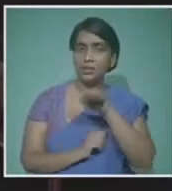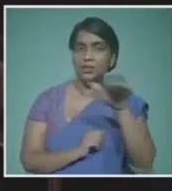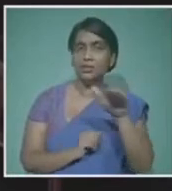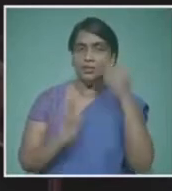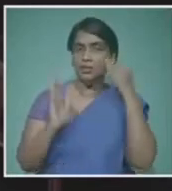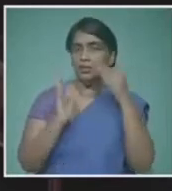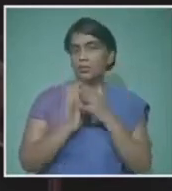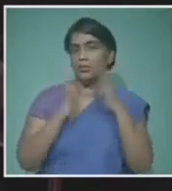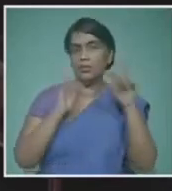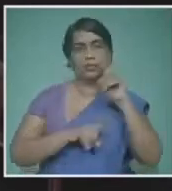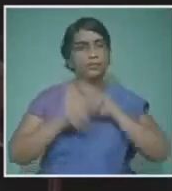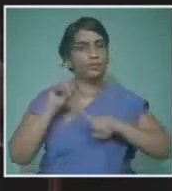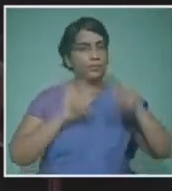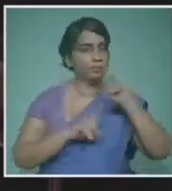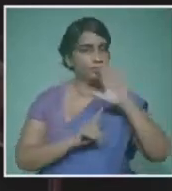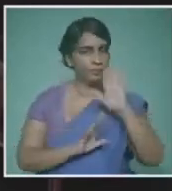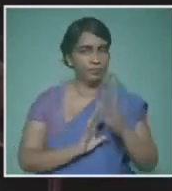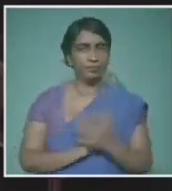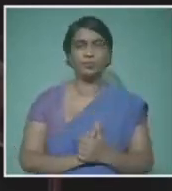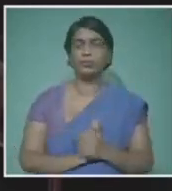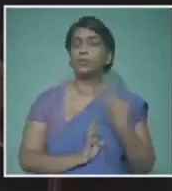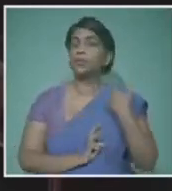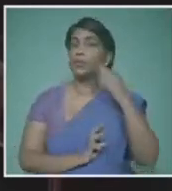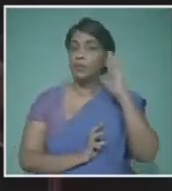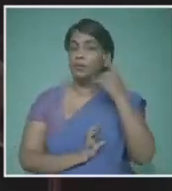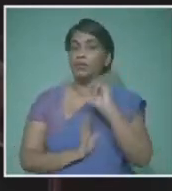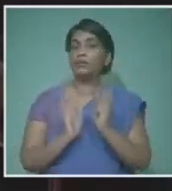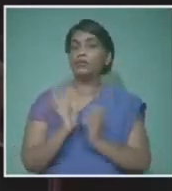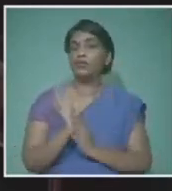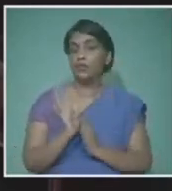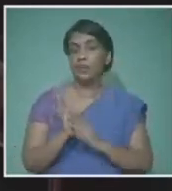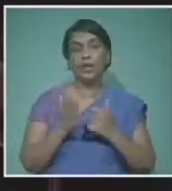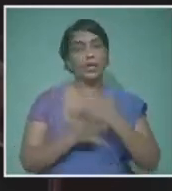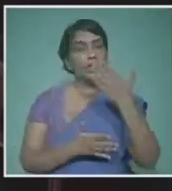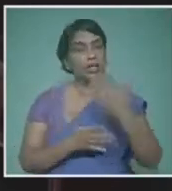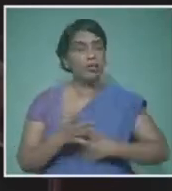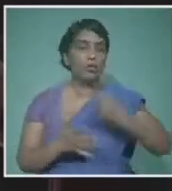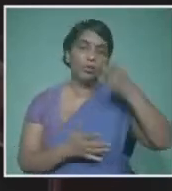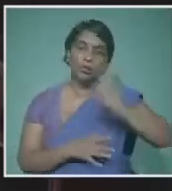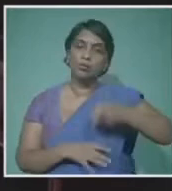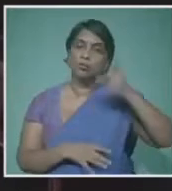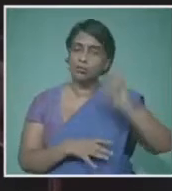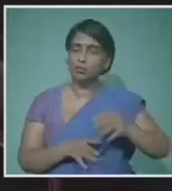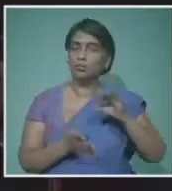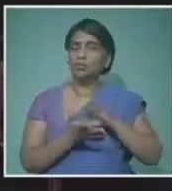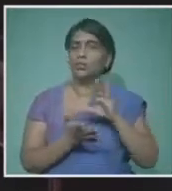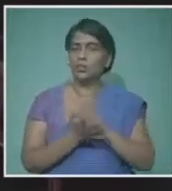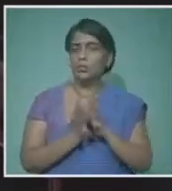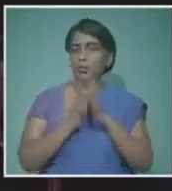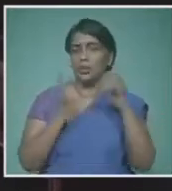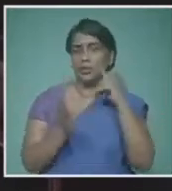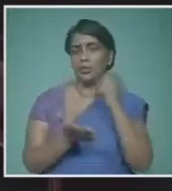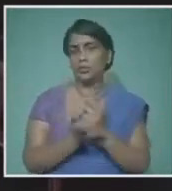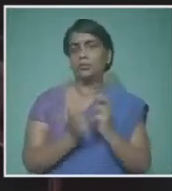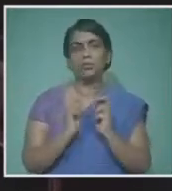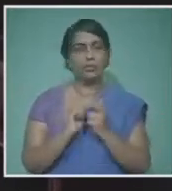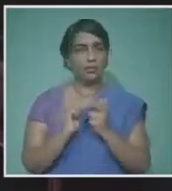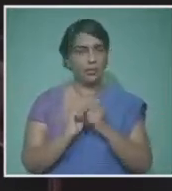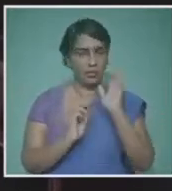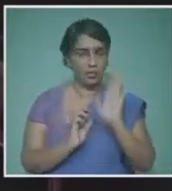තුළ බලවත් කතිකාවතක් ඇති වුණා. විශේෂයෙන් එම කොමිෂන් සභාව වාර්තාවේ නිර්දේශ සම්බන්ධයෙන් බරපතල ගැටලුකාරී තත්ත්වයක් උද්ගත වී